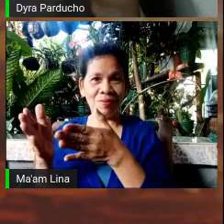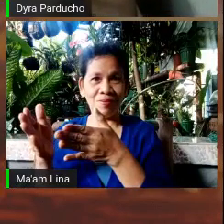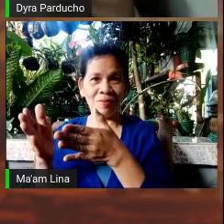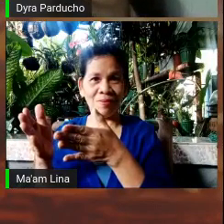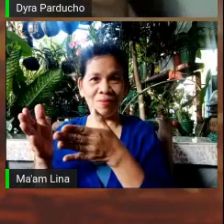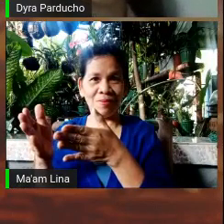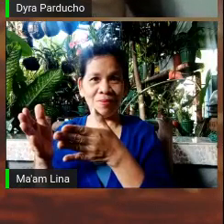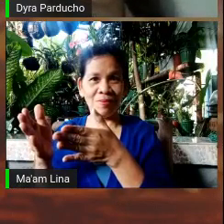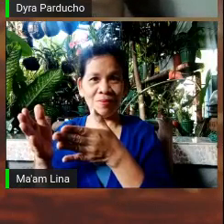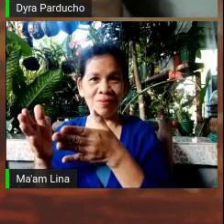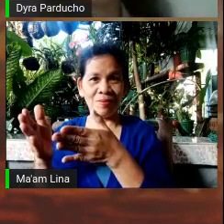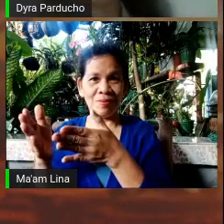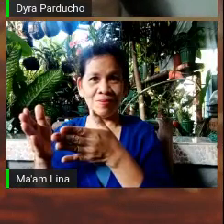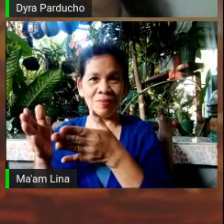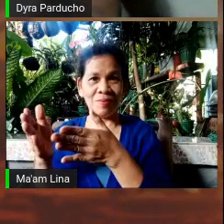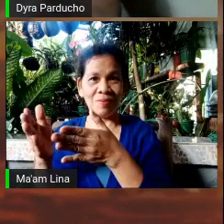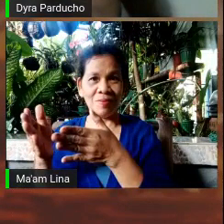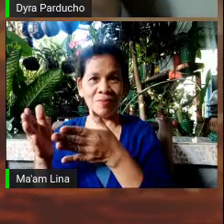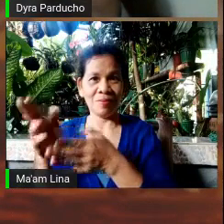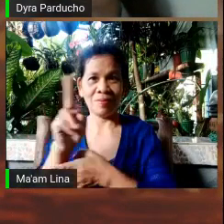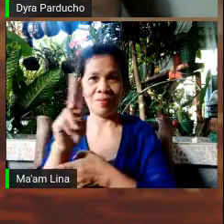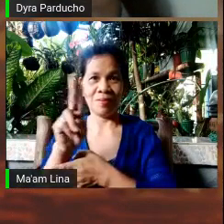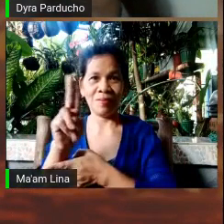siyang pong gagamitin pong